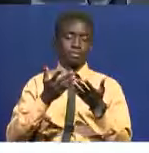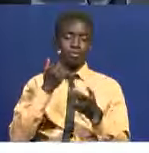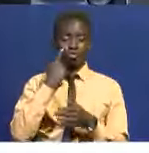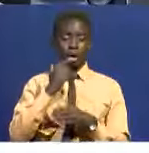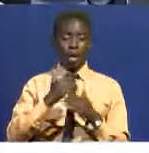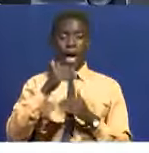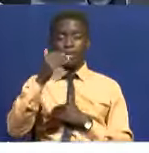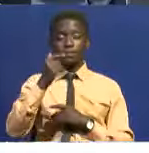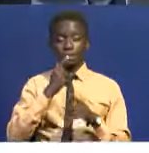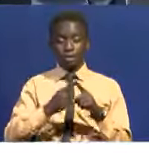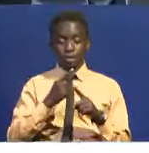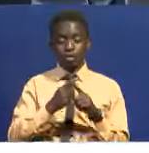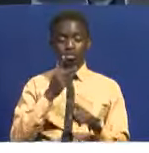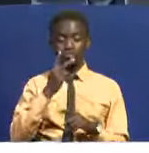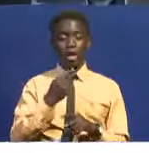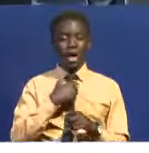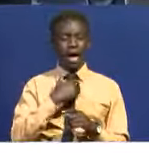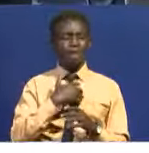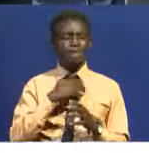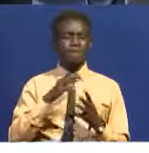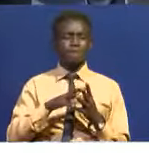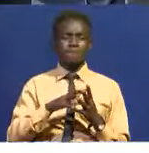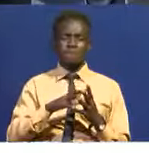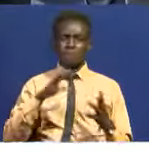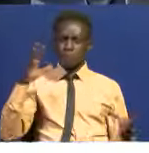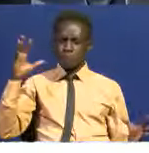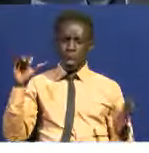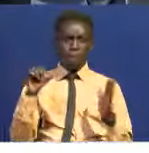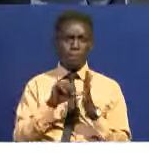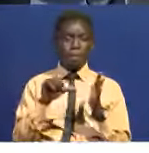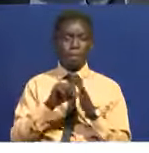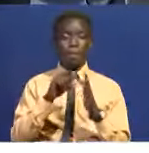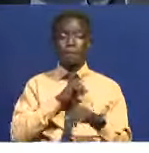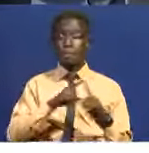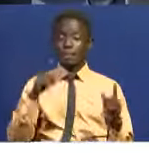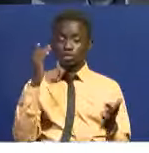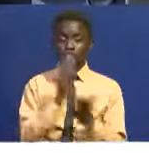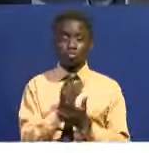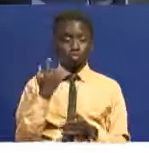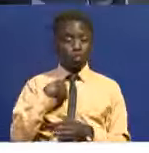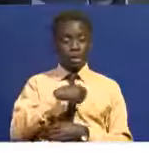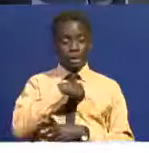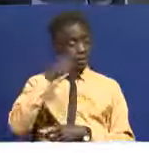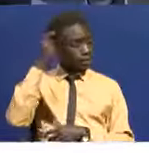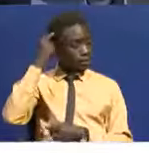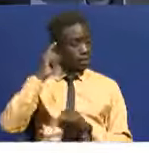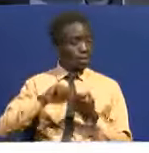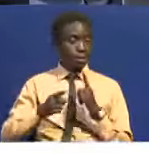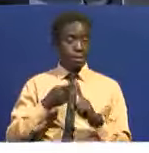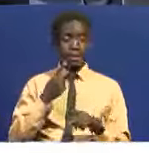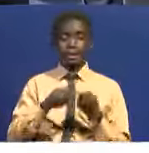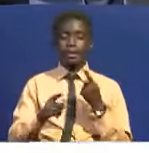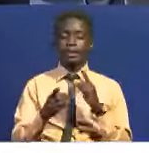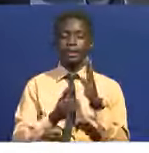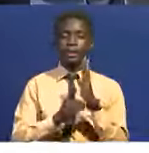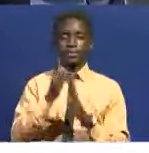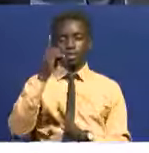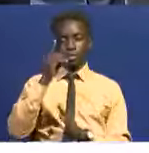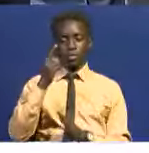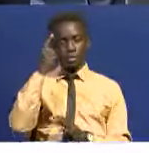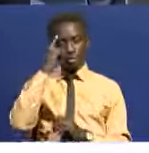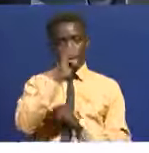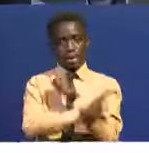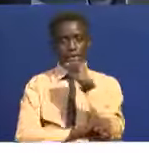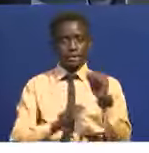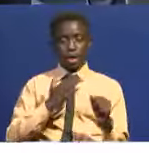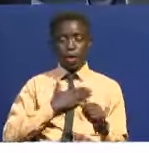problems, and yet we were doing a lot of developments for our country. We believe that our president will consider what